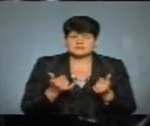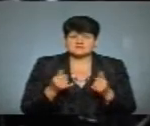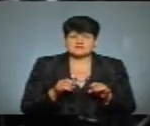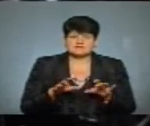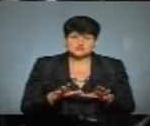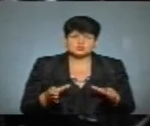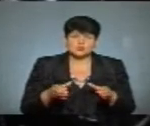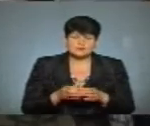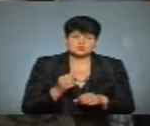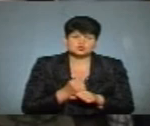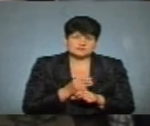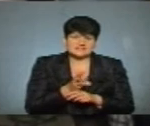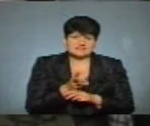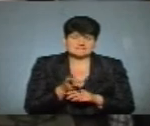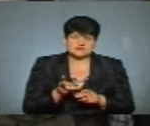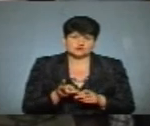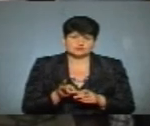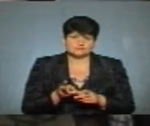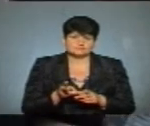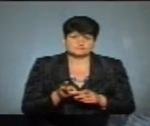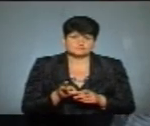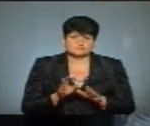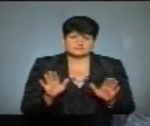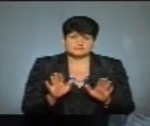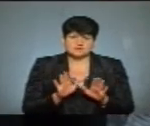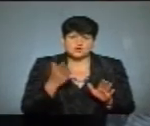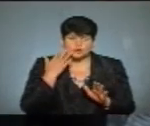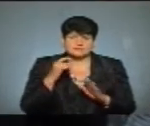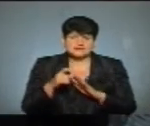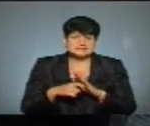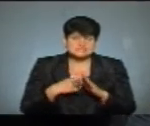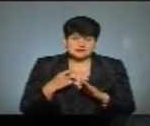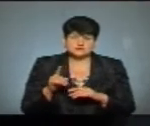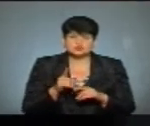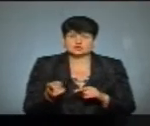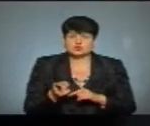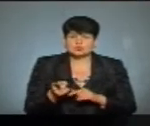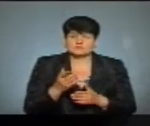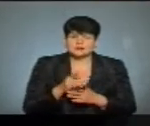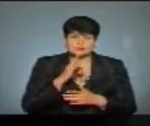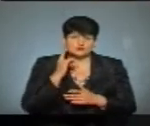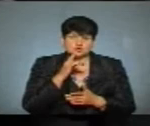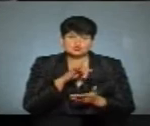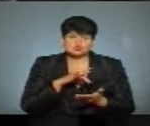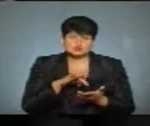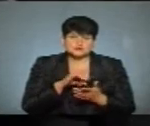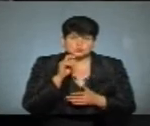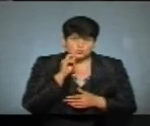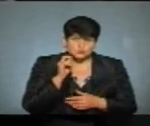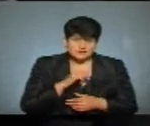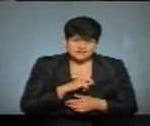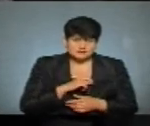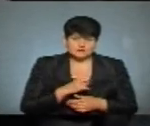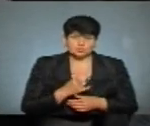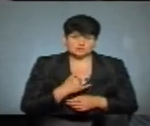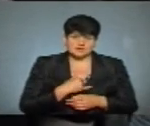вирішили з командою зробити відеоверсію пісні. Коли ми дізналися, що Тернопіль став молодіжною столицею України,